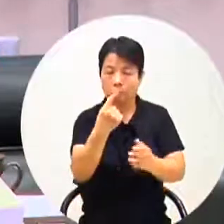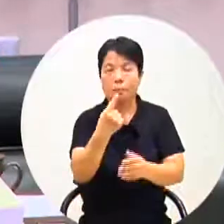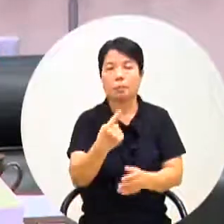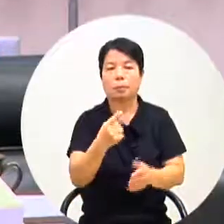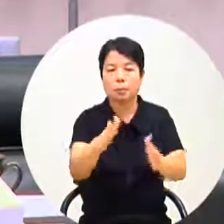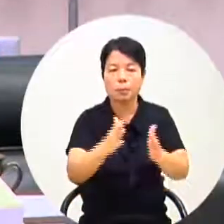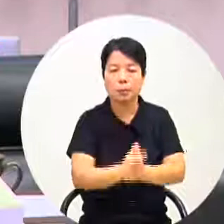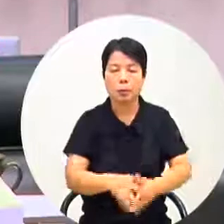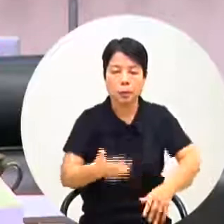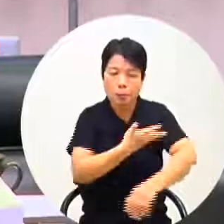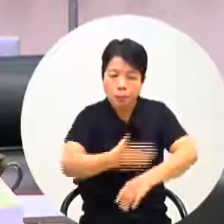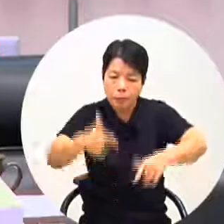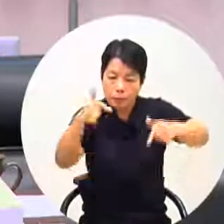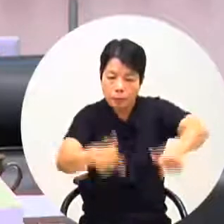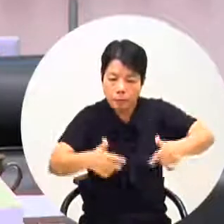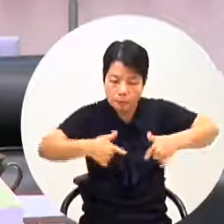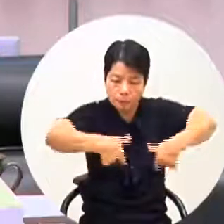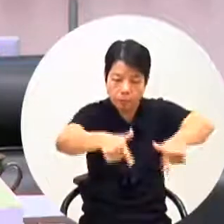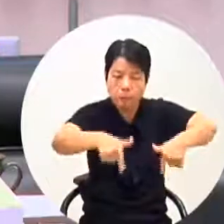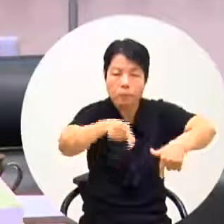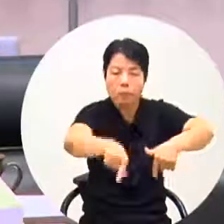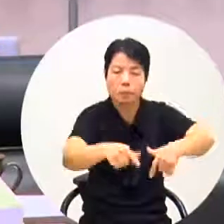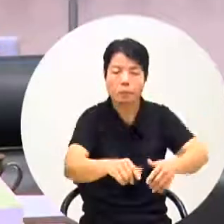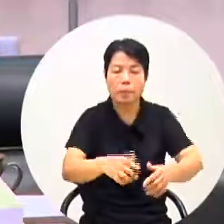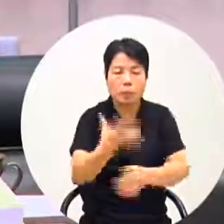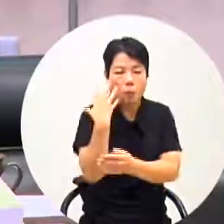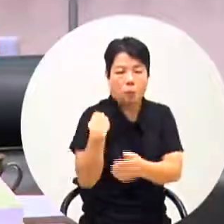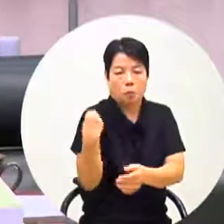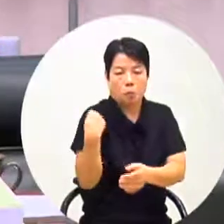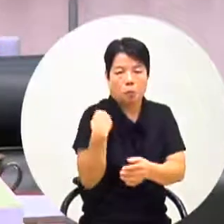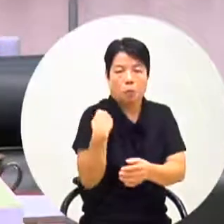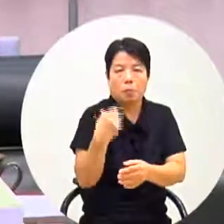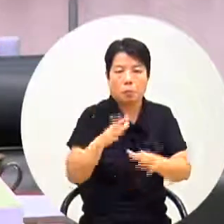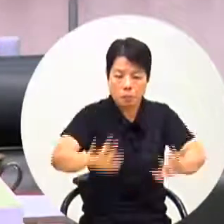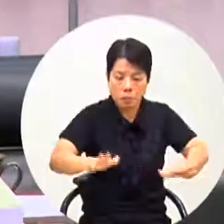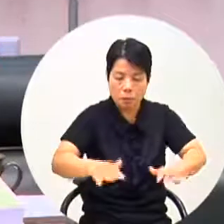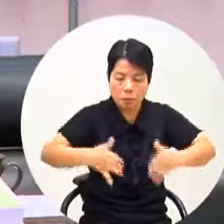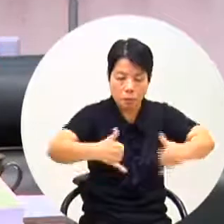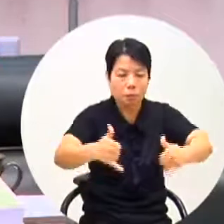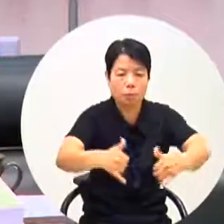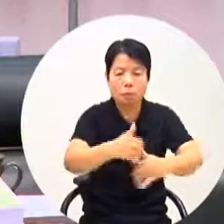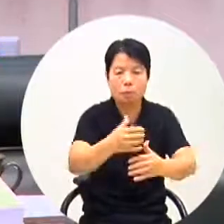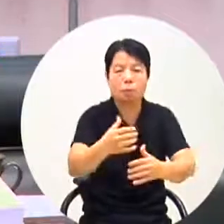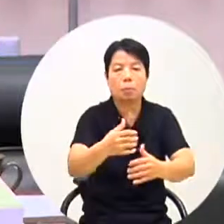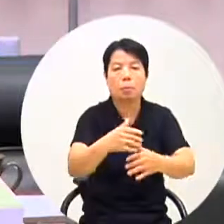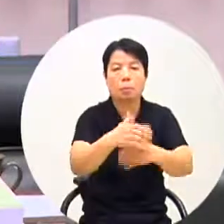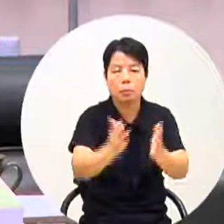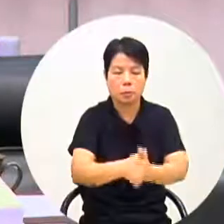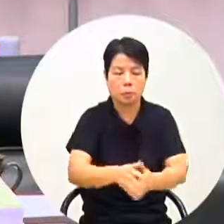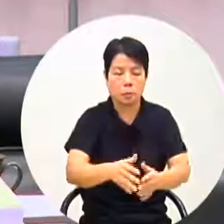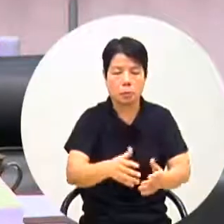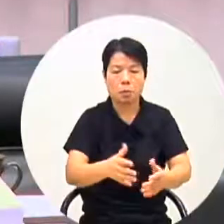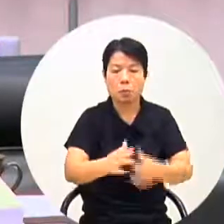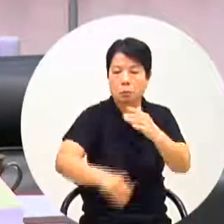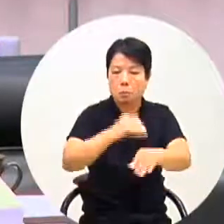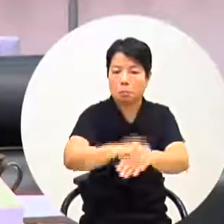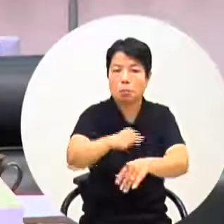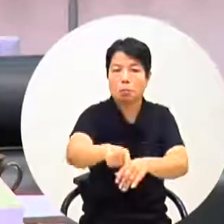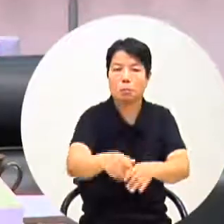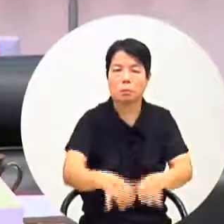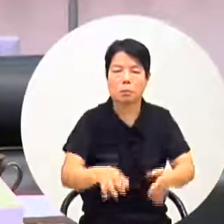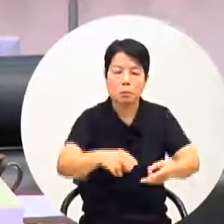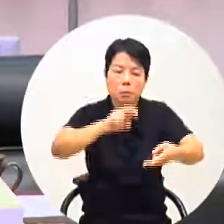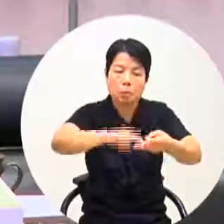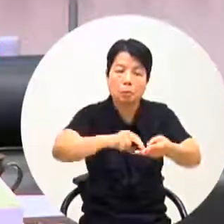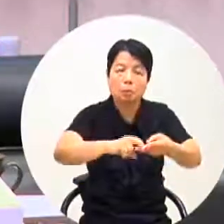西巷是几十年的现有继承巷道查出来的，依照他的这些什么地籍啊，